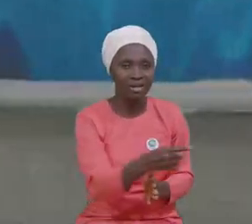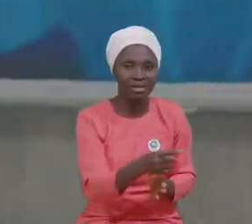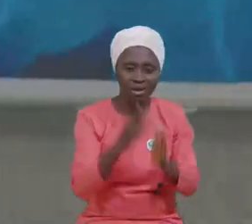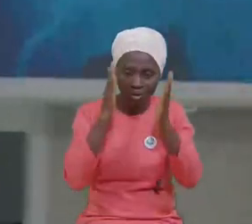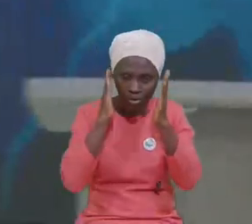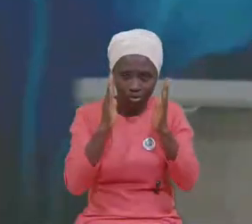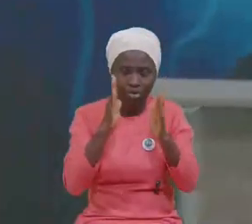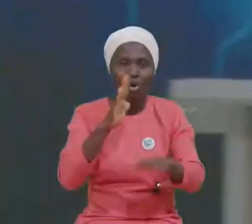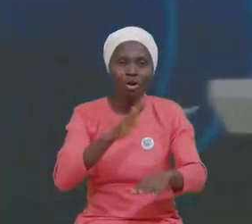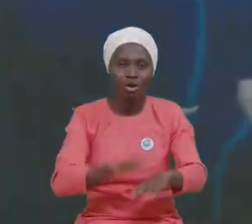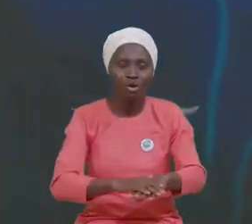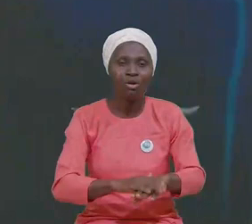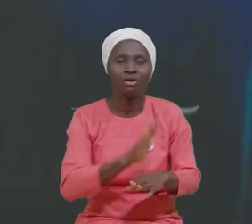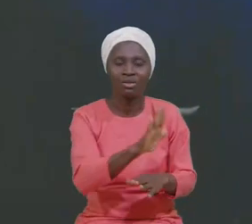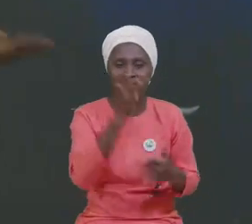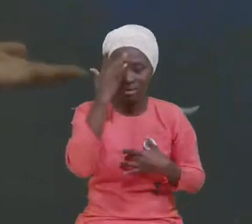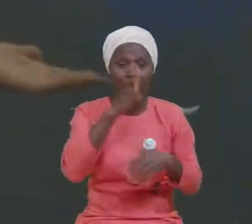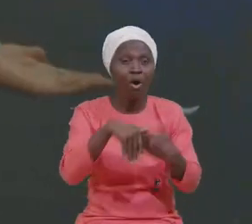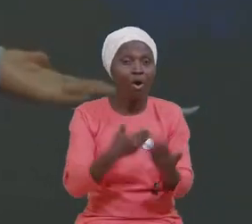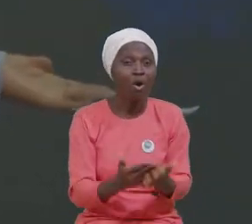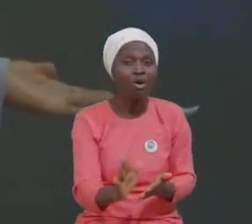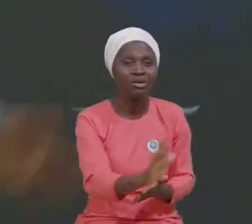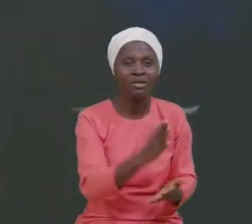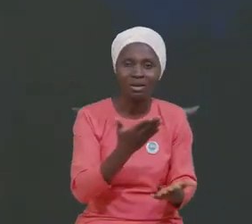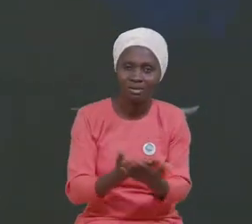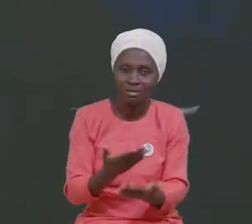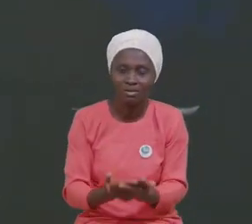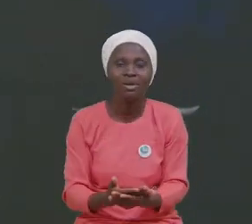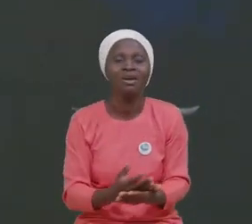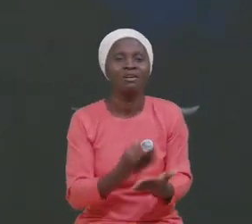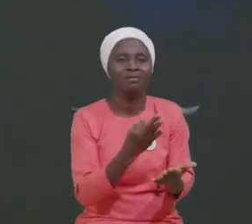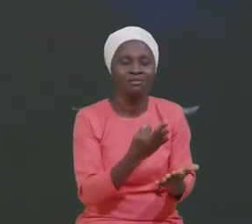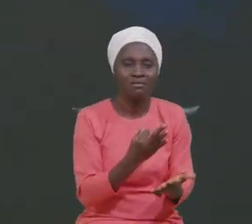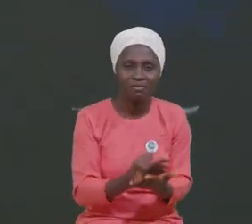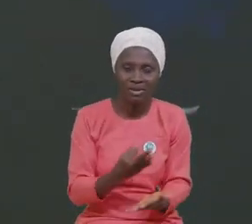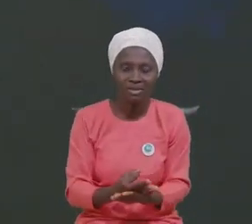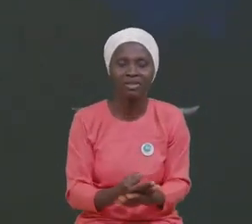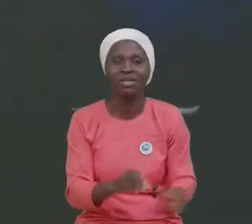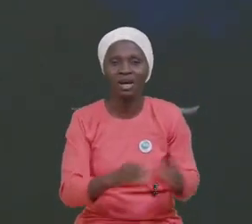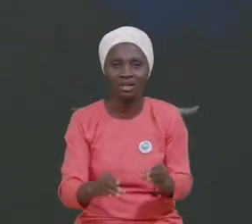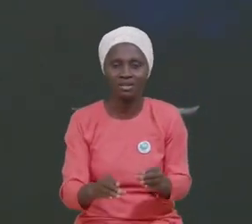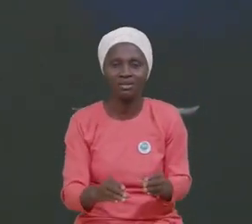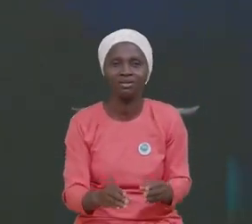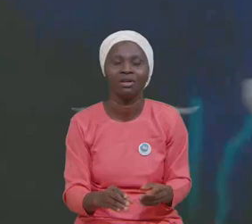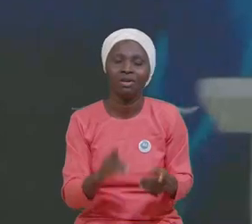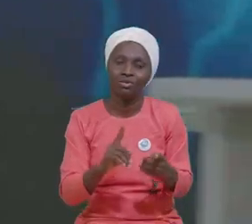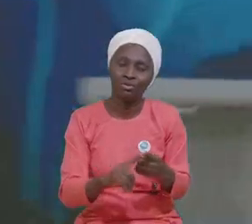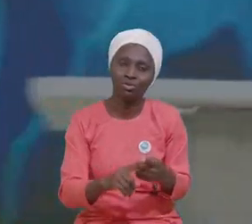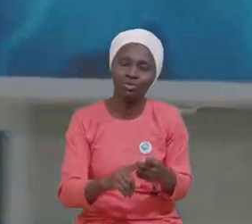leurs pensées, leurs finances, toutes choses, toutes leurs activités pour se débarrasser de la